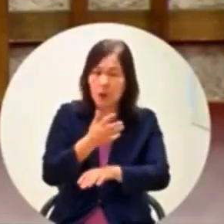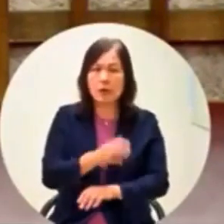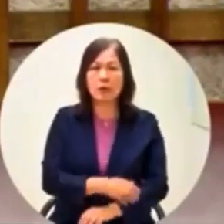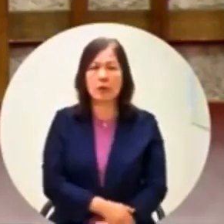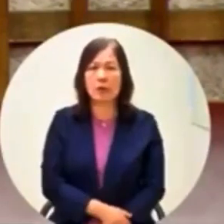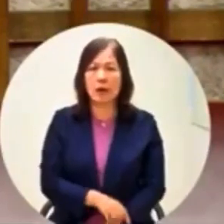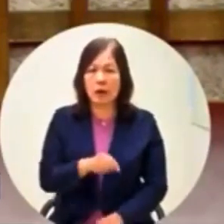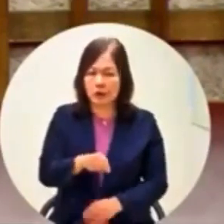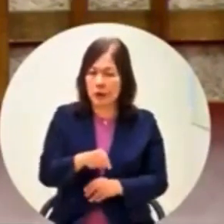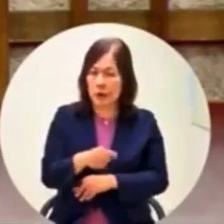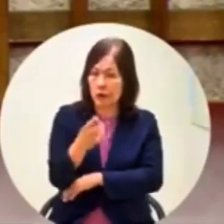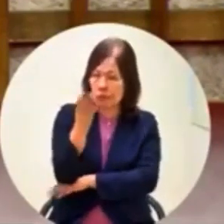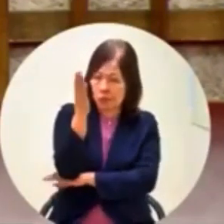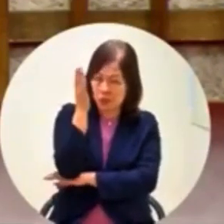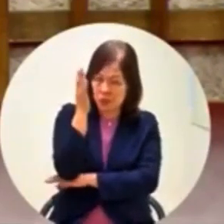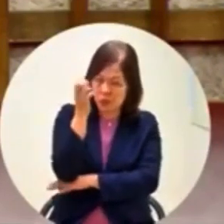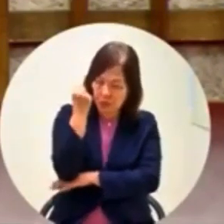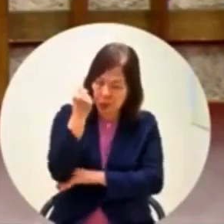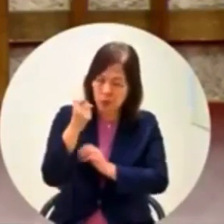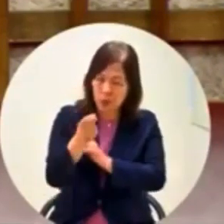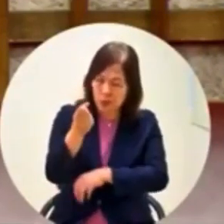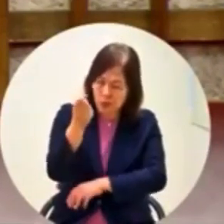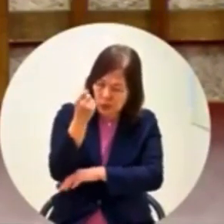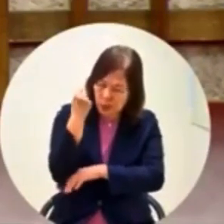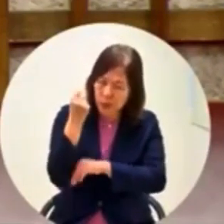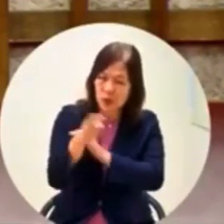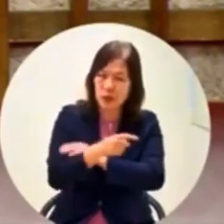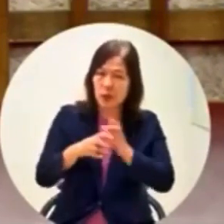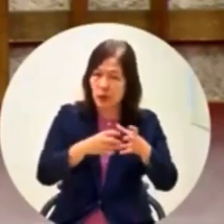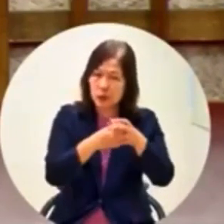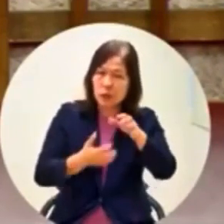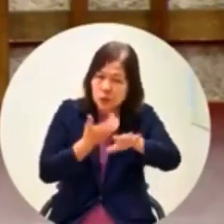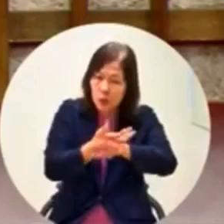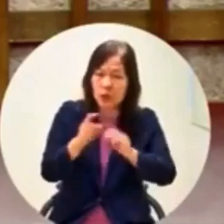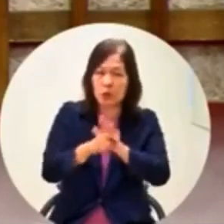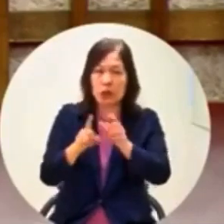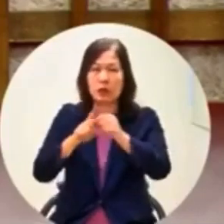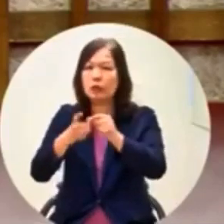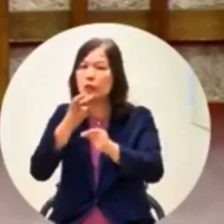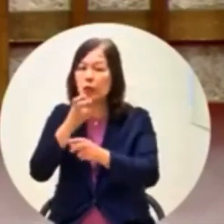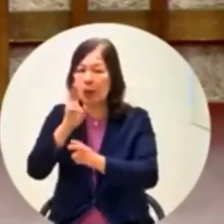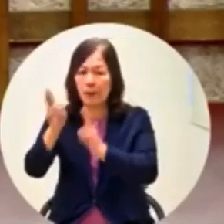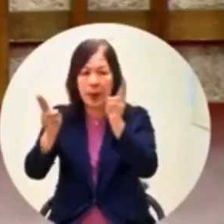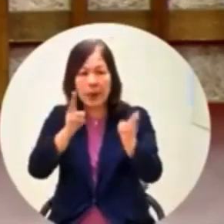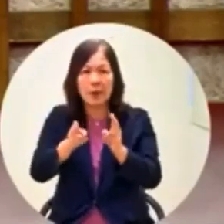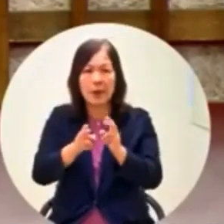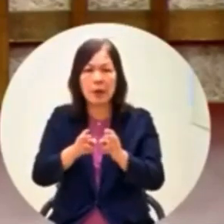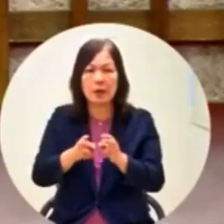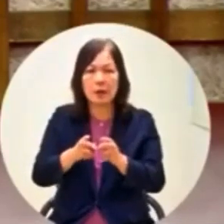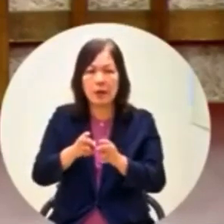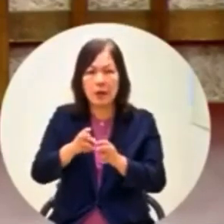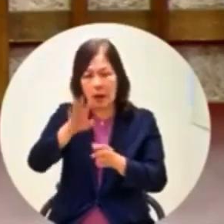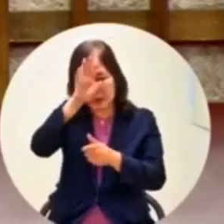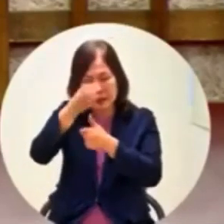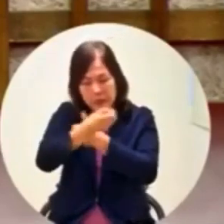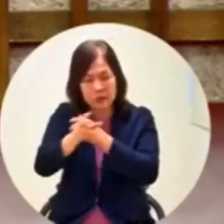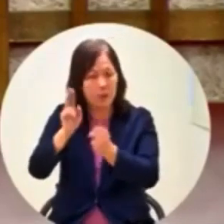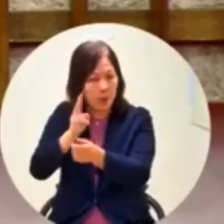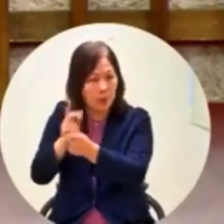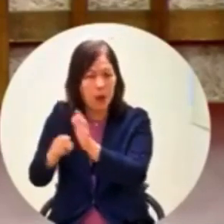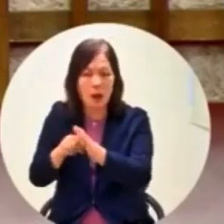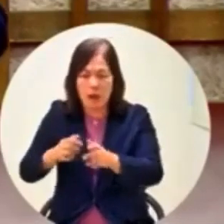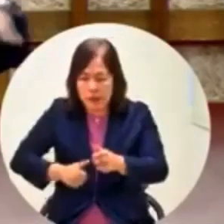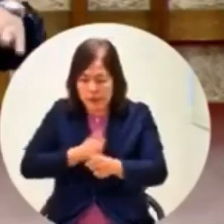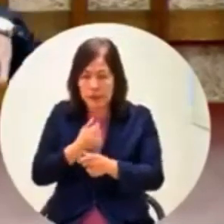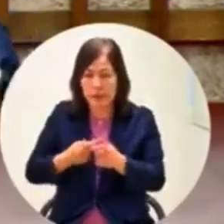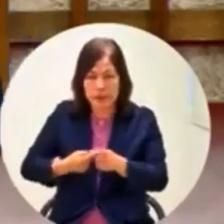跟投入，看到从中央的一个疫情的指导，包含真正的一个一线的一